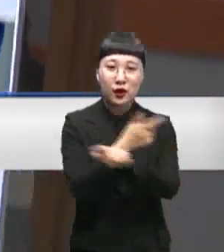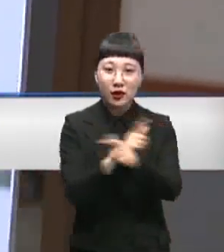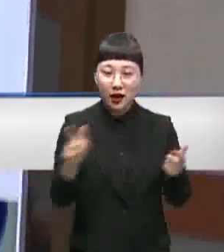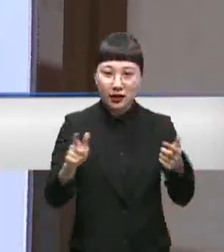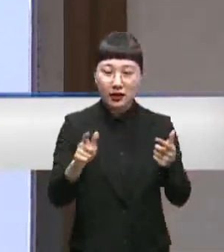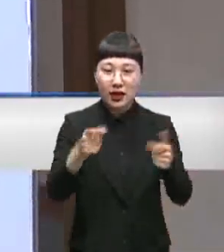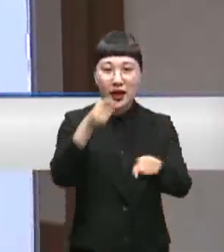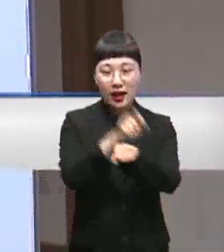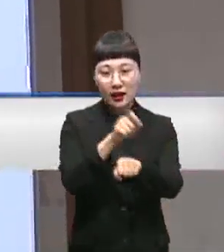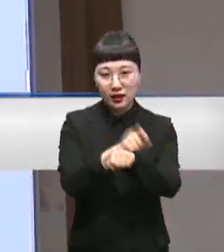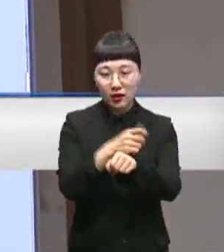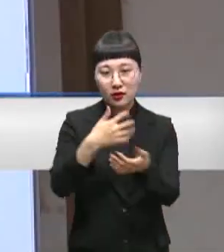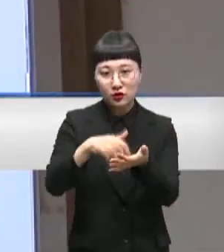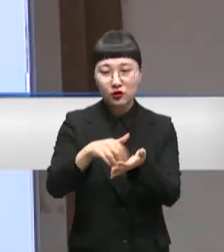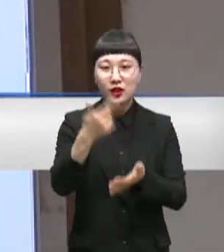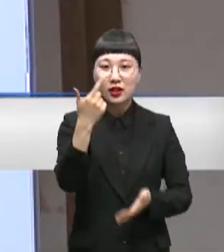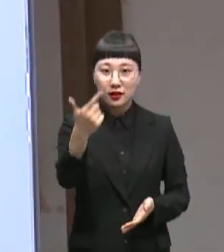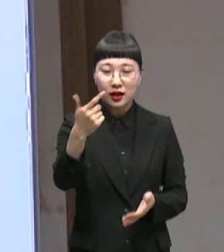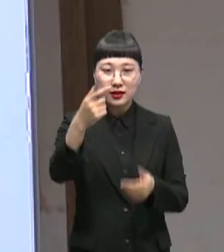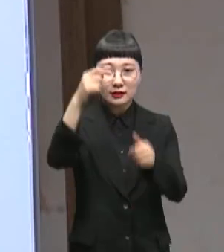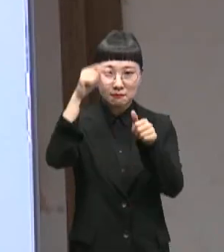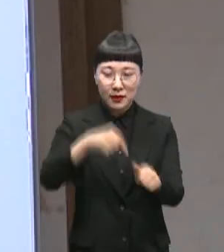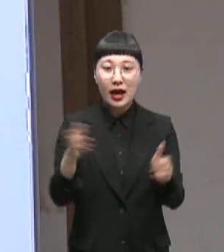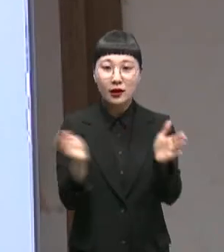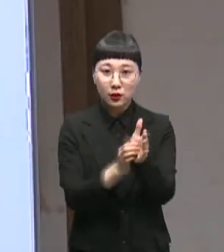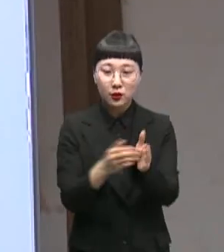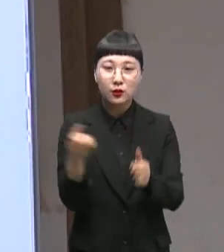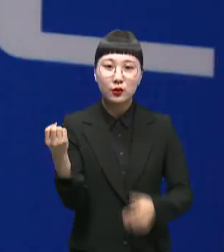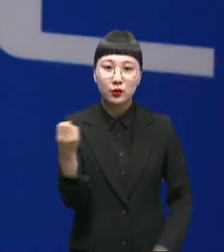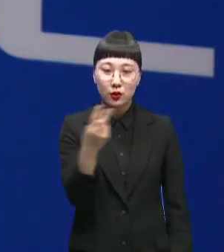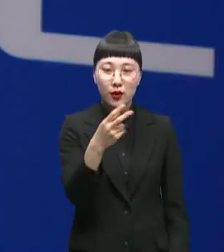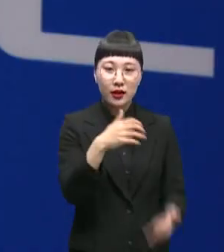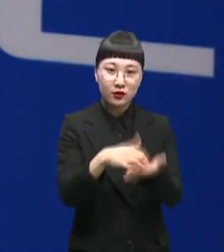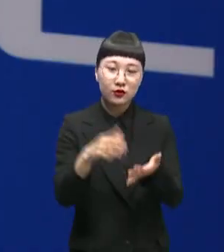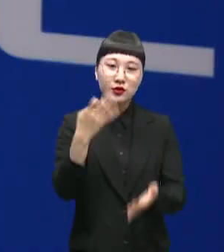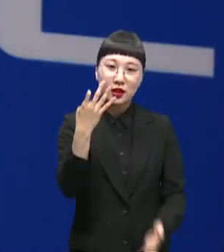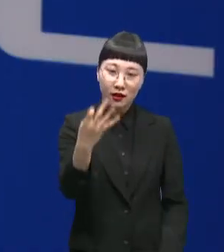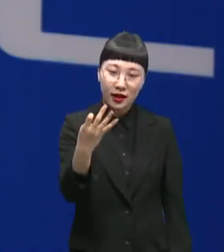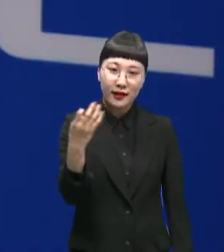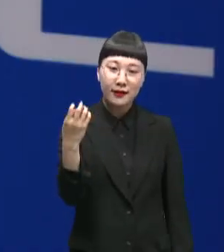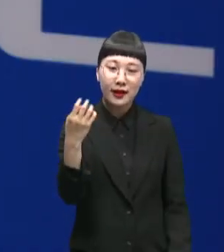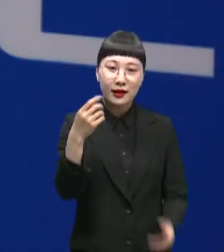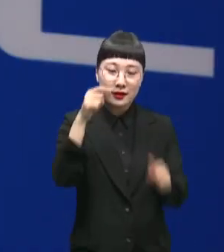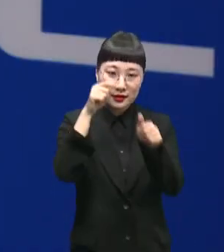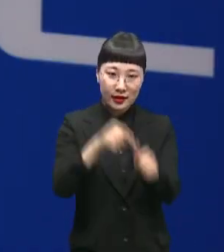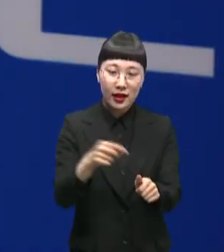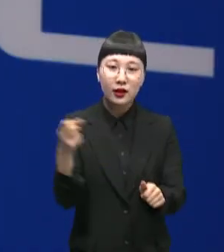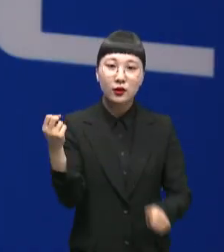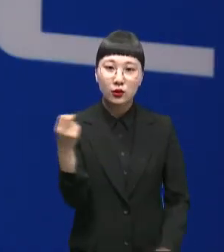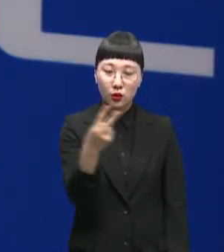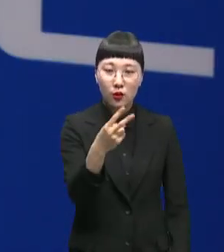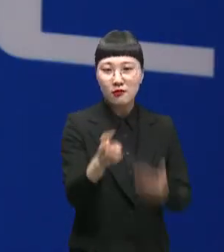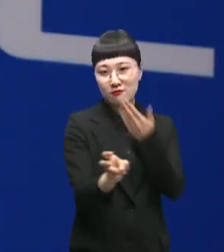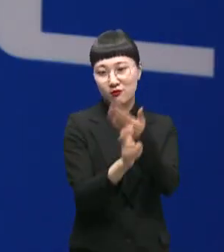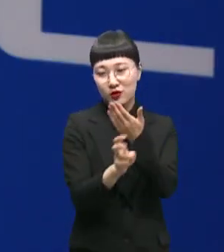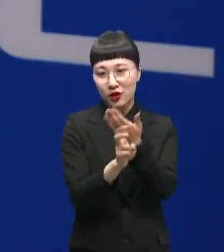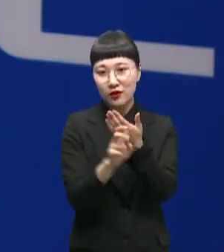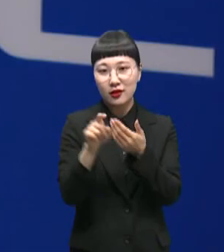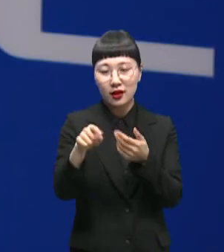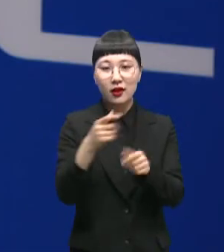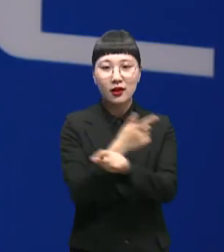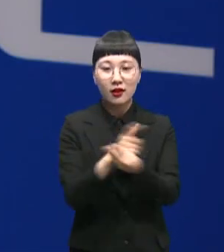행정 처분을 받았고 이어 현장직 의 10 내 곧 한수 조치 2곳 부진 단체 지정 3 고통으로